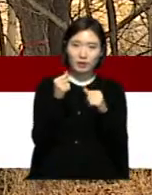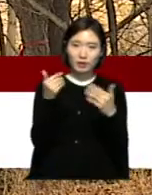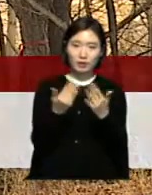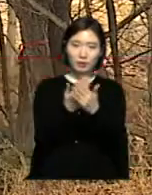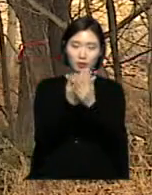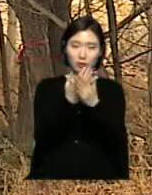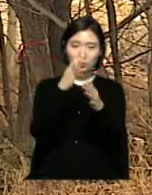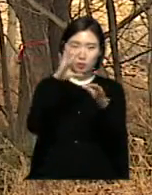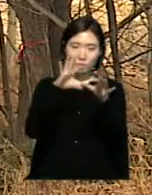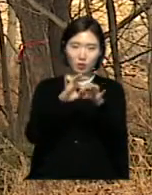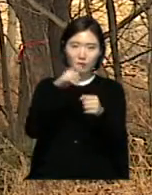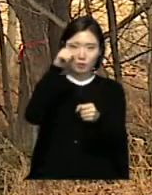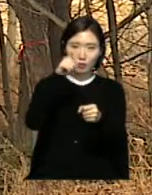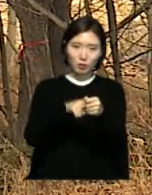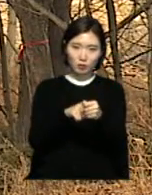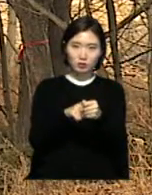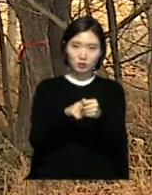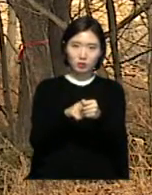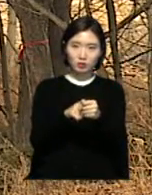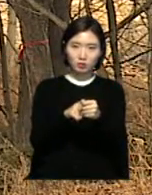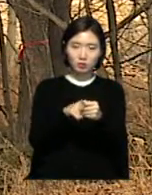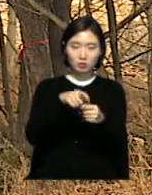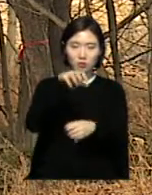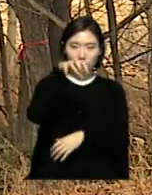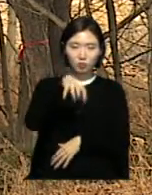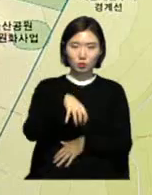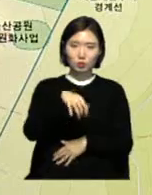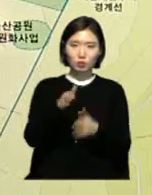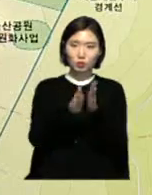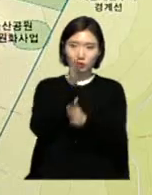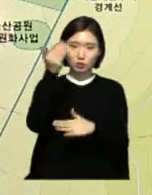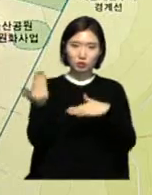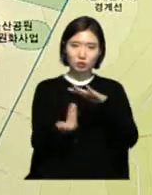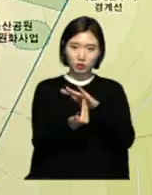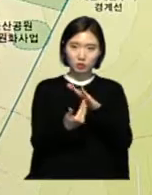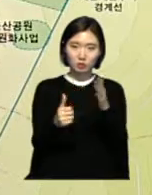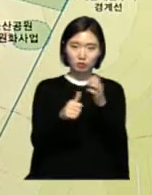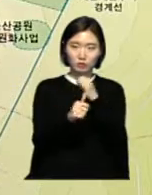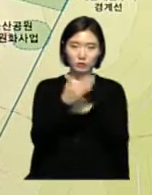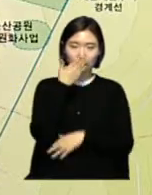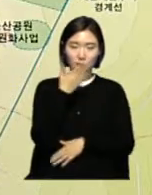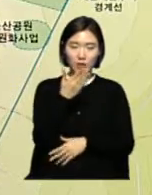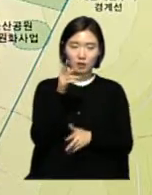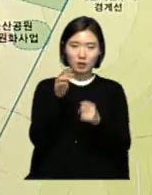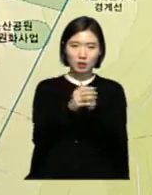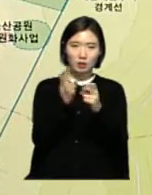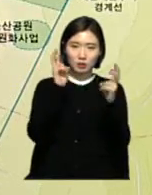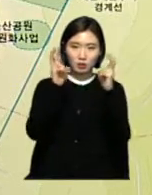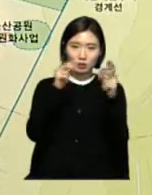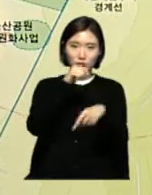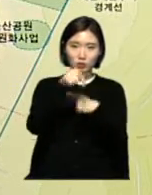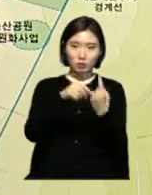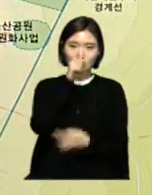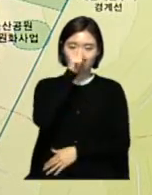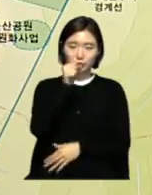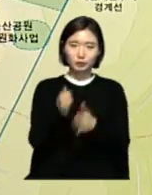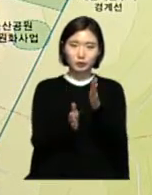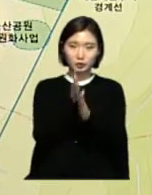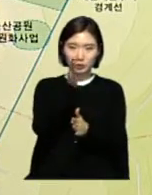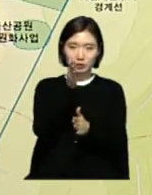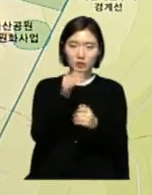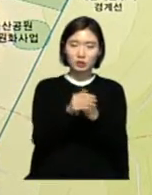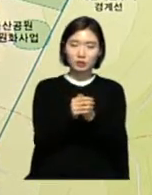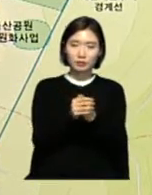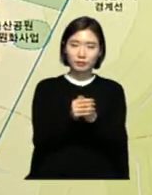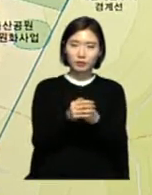랜드마크 형 상업 시설 등도 유치할 수 있게 되었습니다 기업하기 좋은 도시 로 발전하여 지역 발전